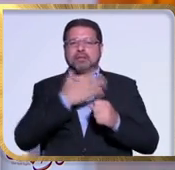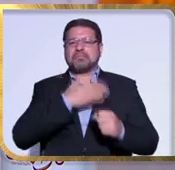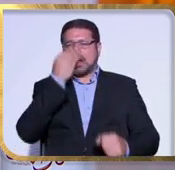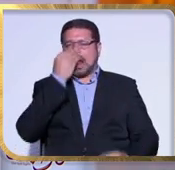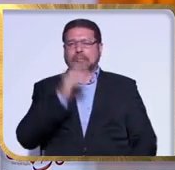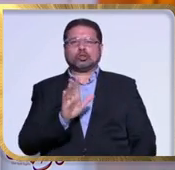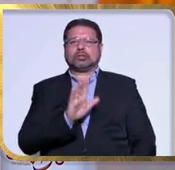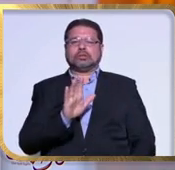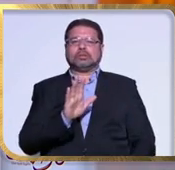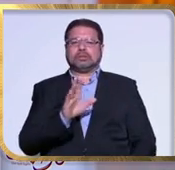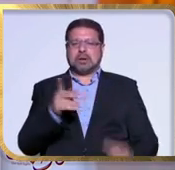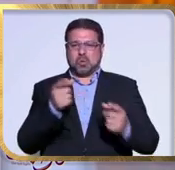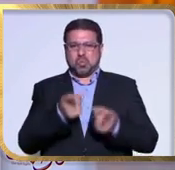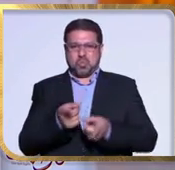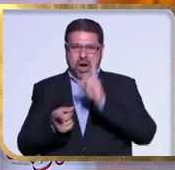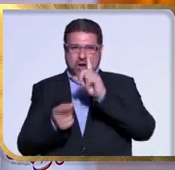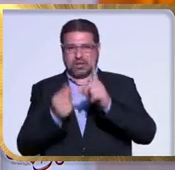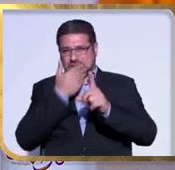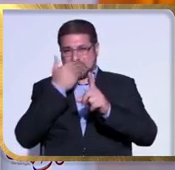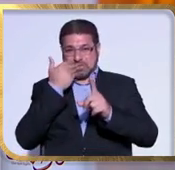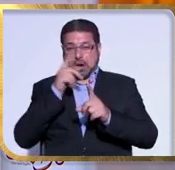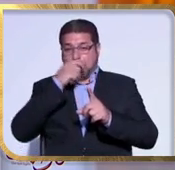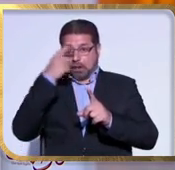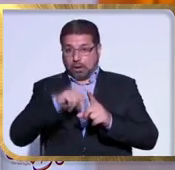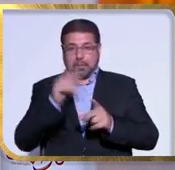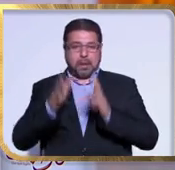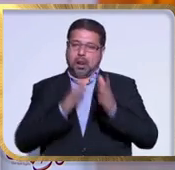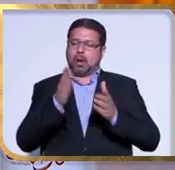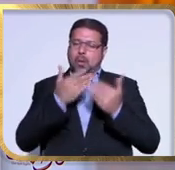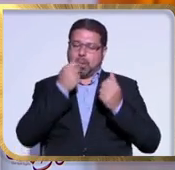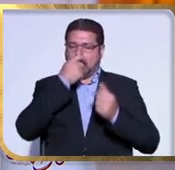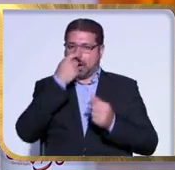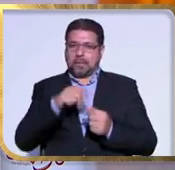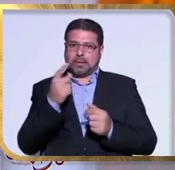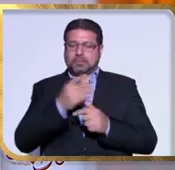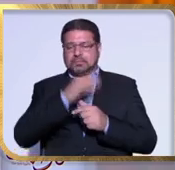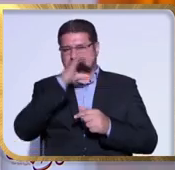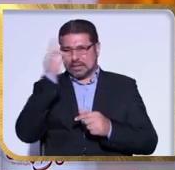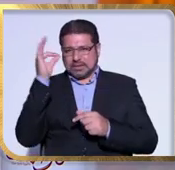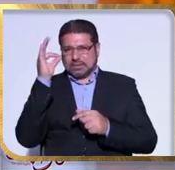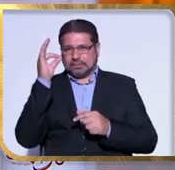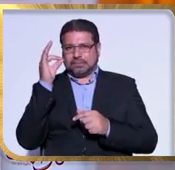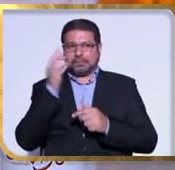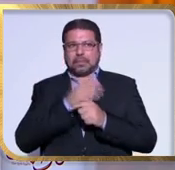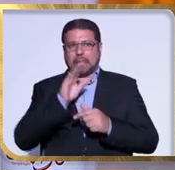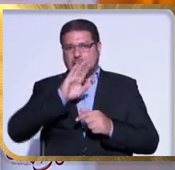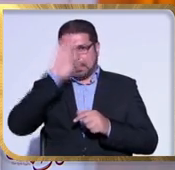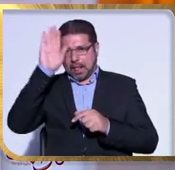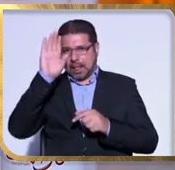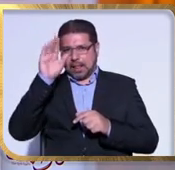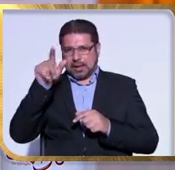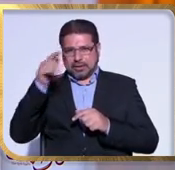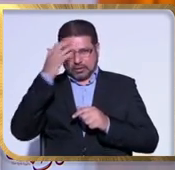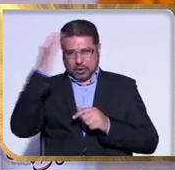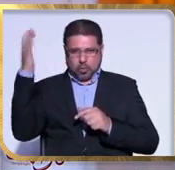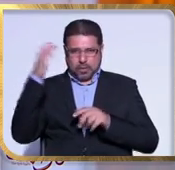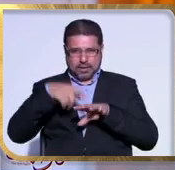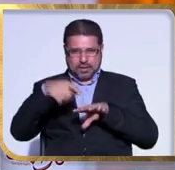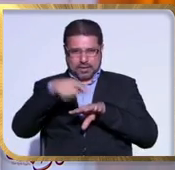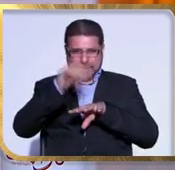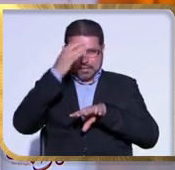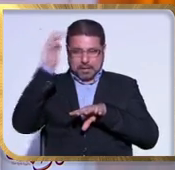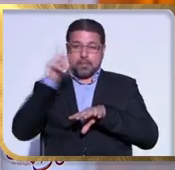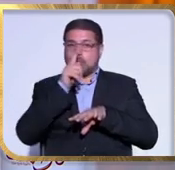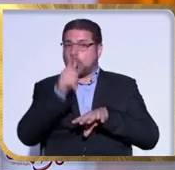كراهه مش نهي تحريم بينما مثلا ذهب المالكيه الى